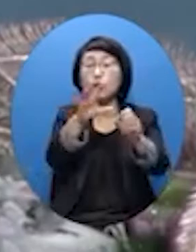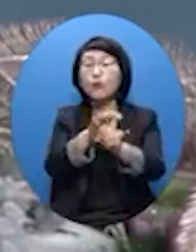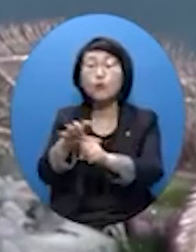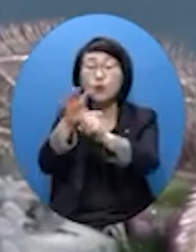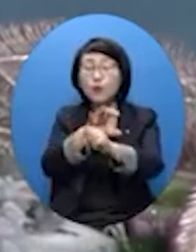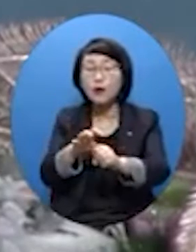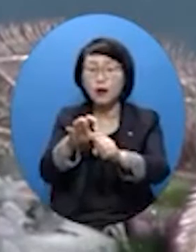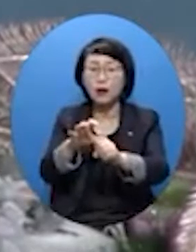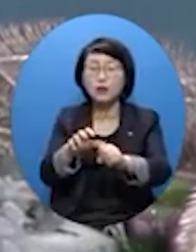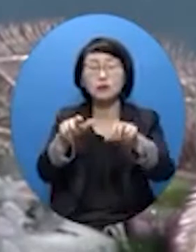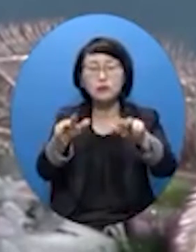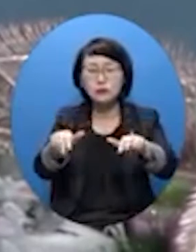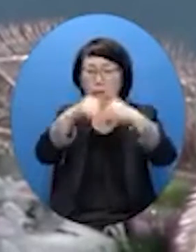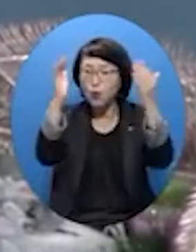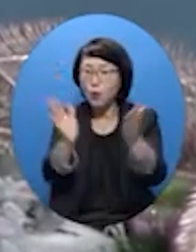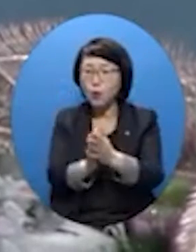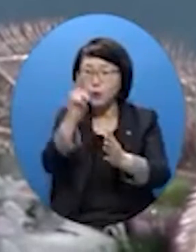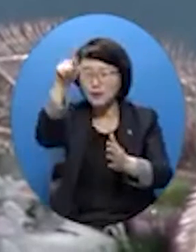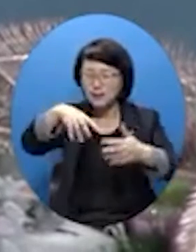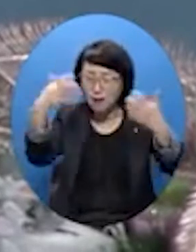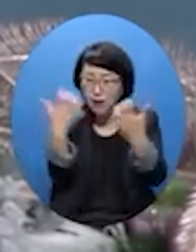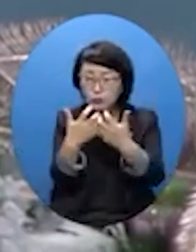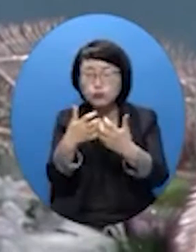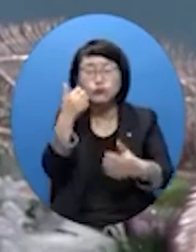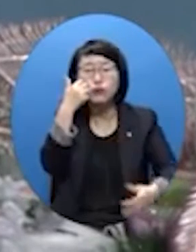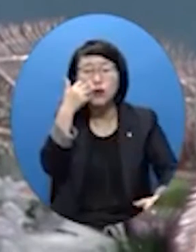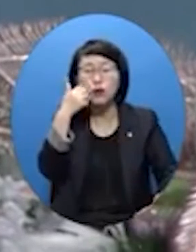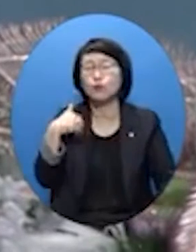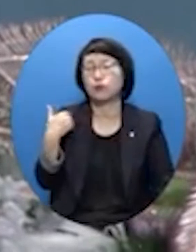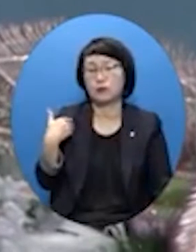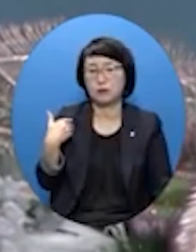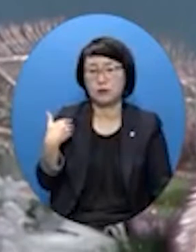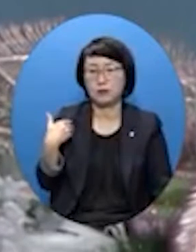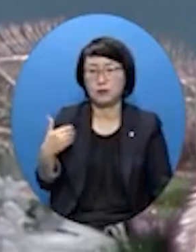코로나19가 이렇게 온 세상을 뒤흔들 줄 누가 알았겠습니까?